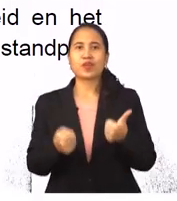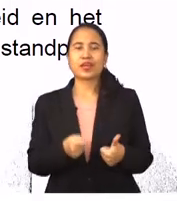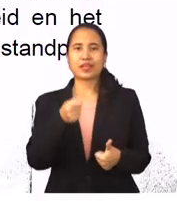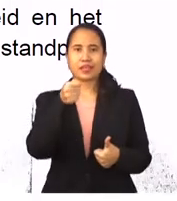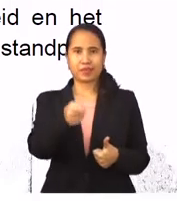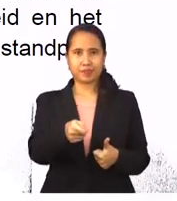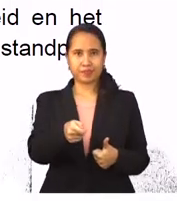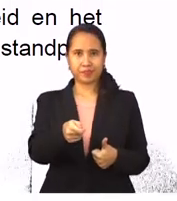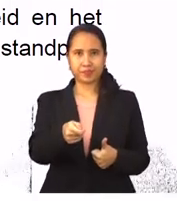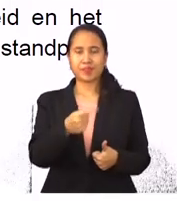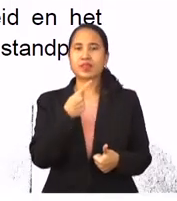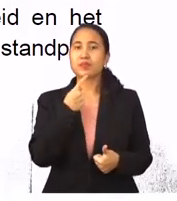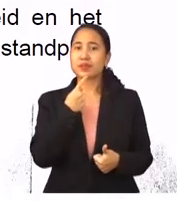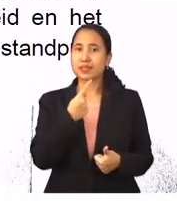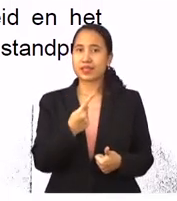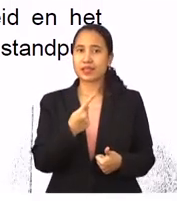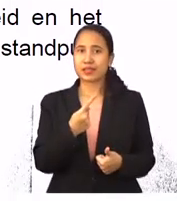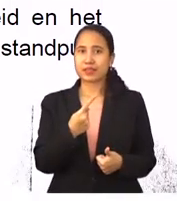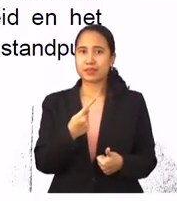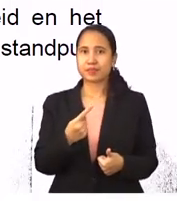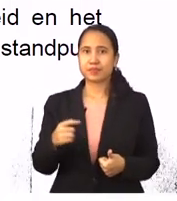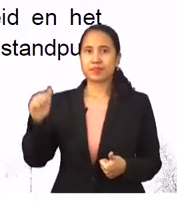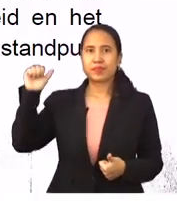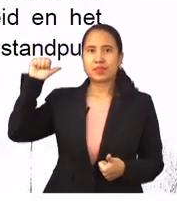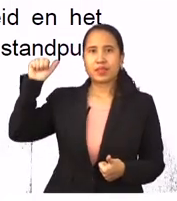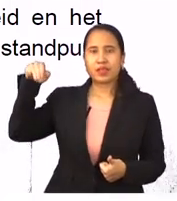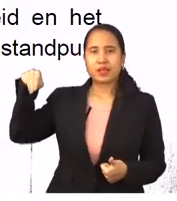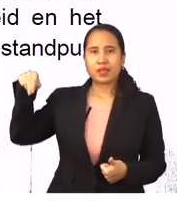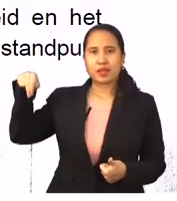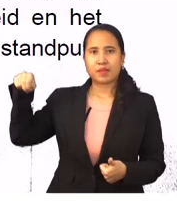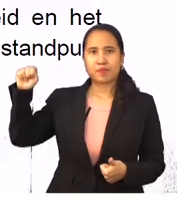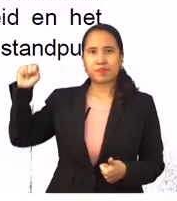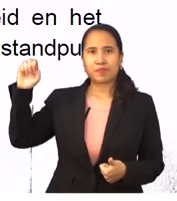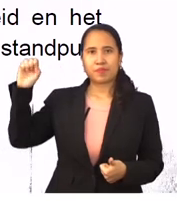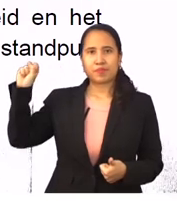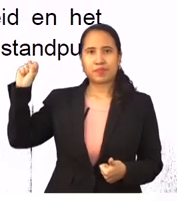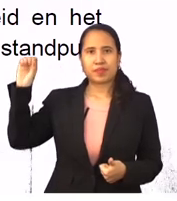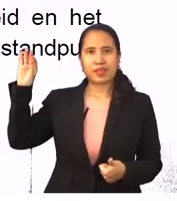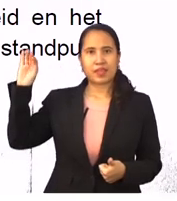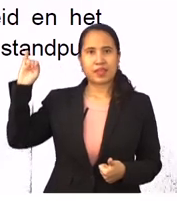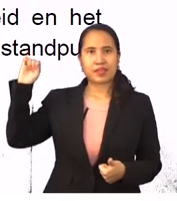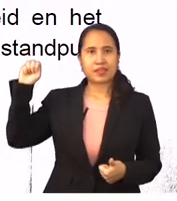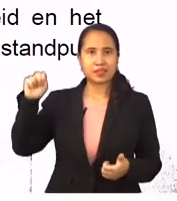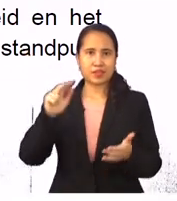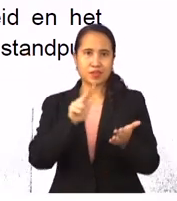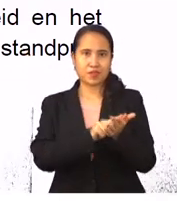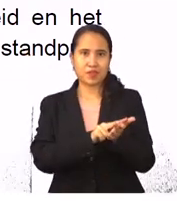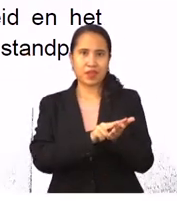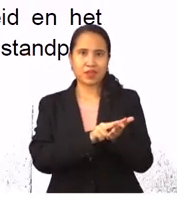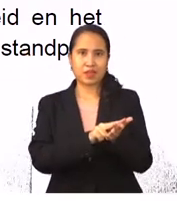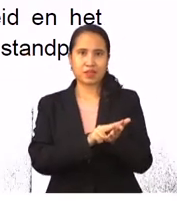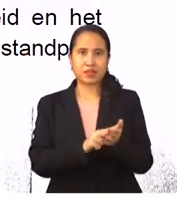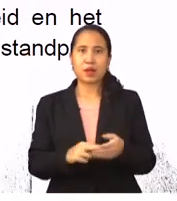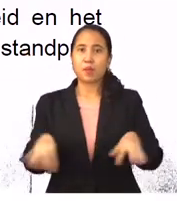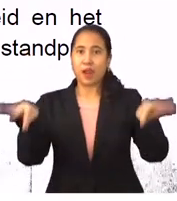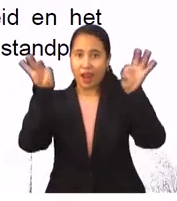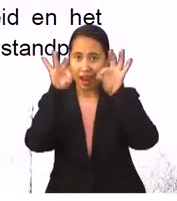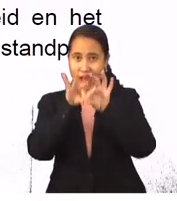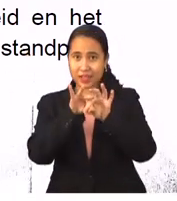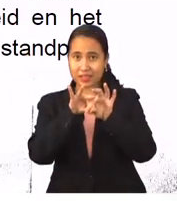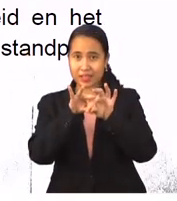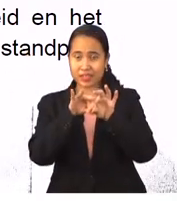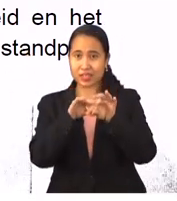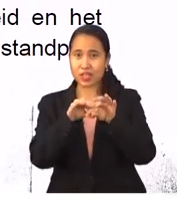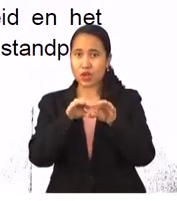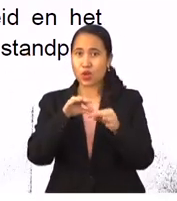omschrijving impliceert dat amnestie een buitengewone juridische maatregel is waarvan de voornaamste functie het wegnemen